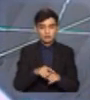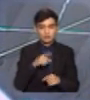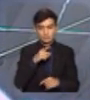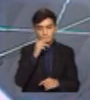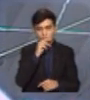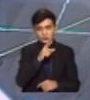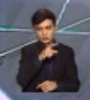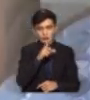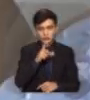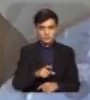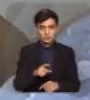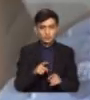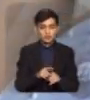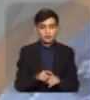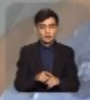кінәсі.